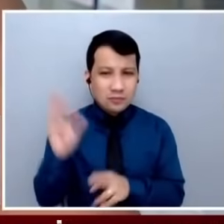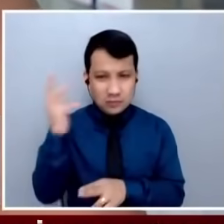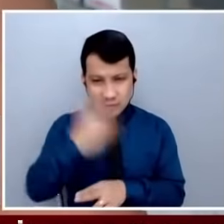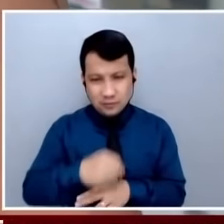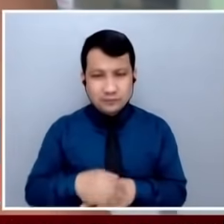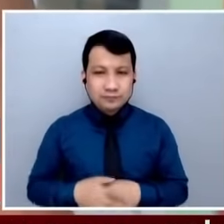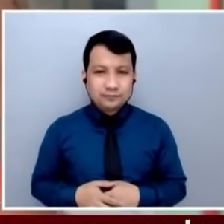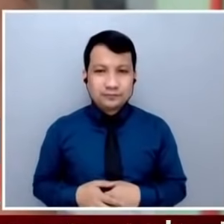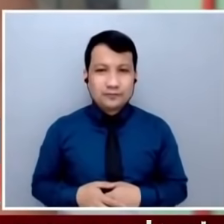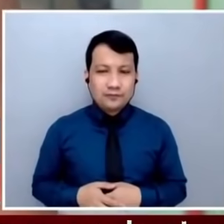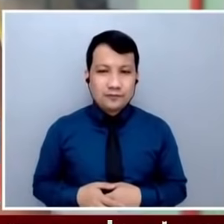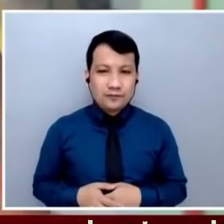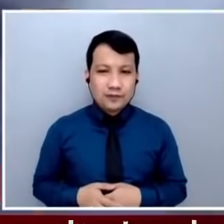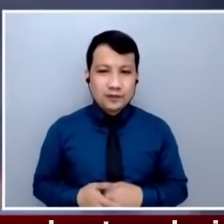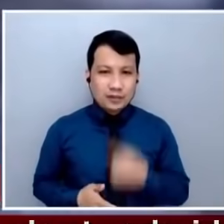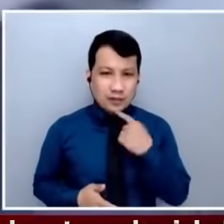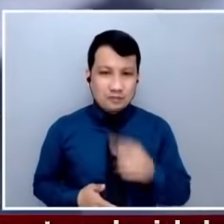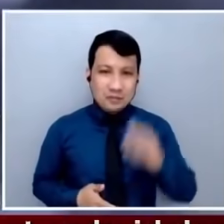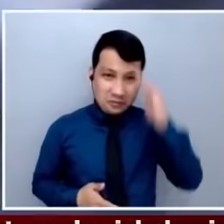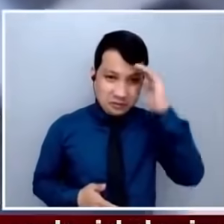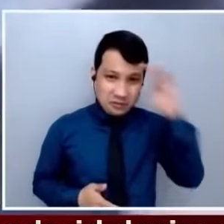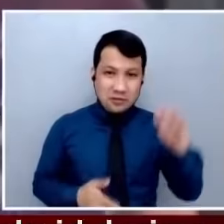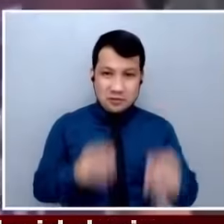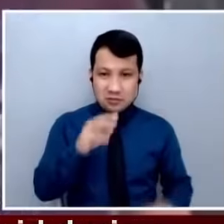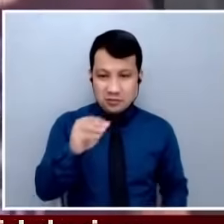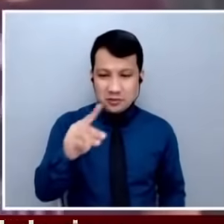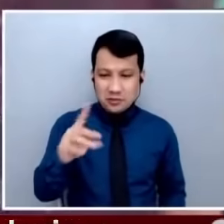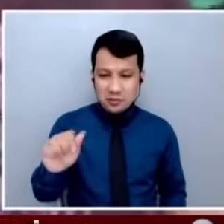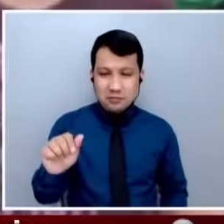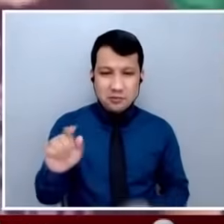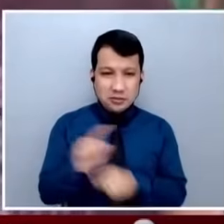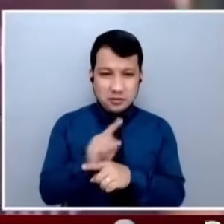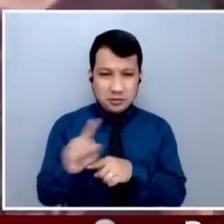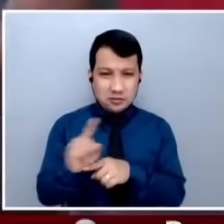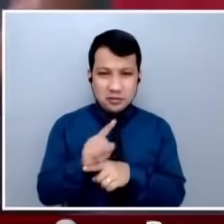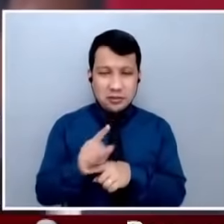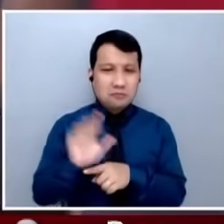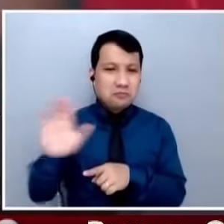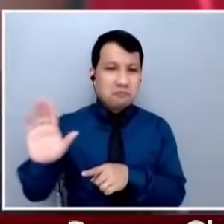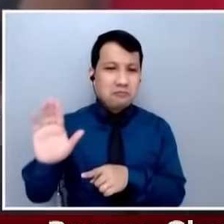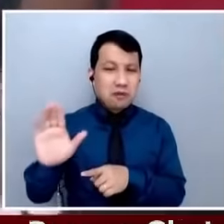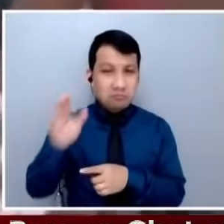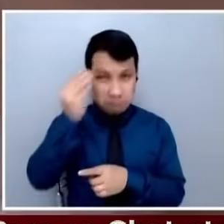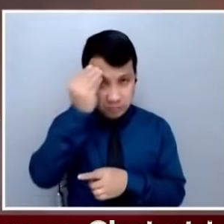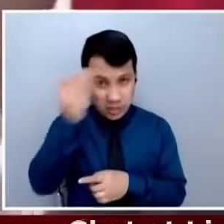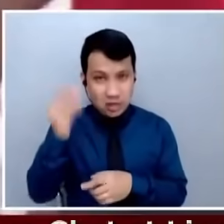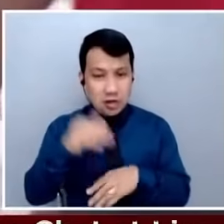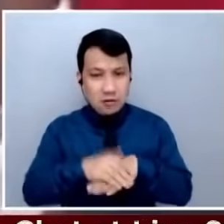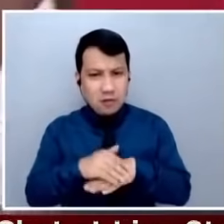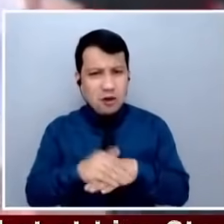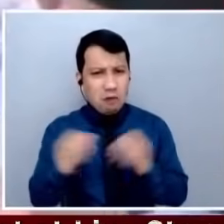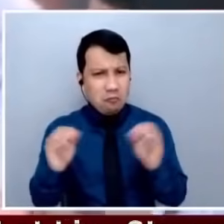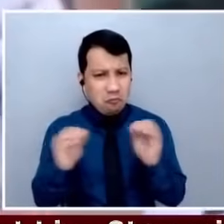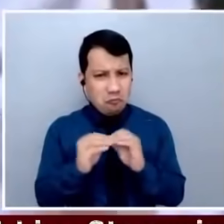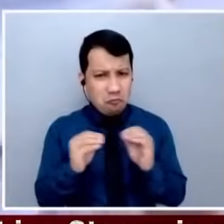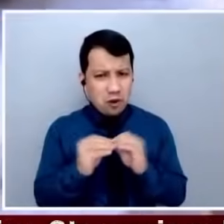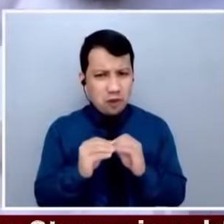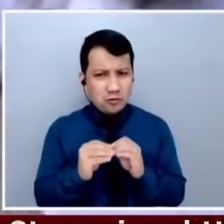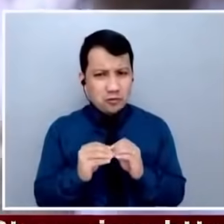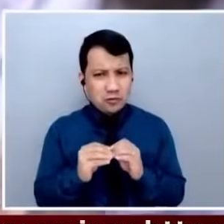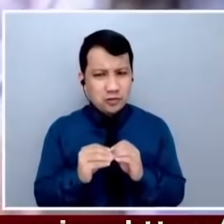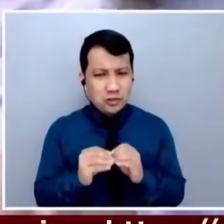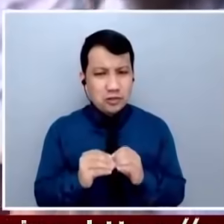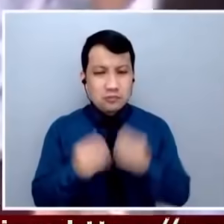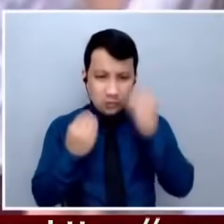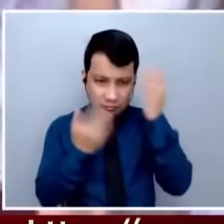mga kasama ng MMDA. Bukod sa disiplina, paalala din ng MMDA na pag-ibayuhin pa ng publiko ang